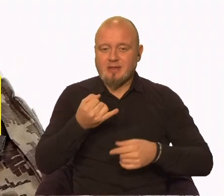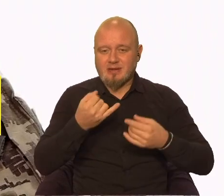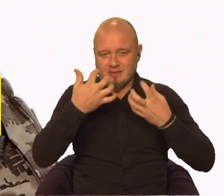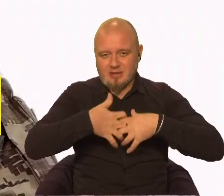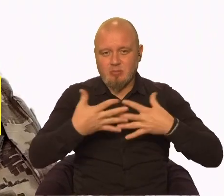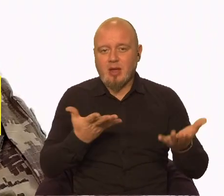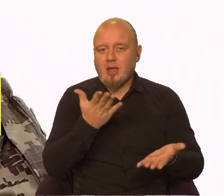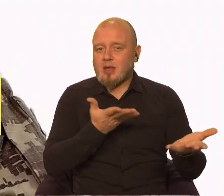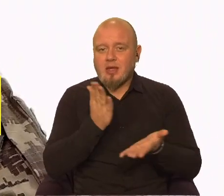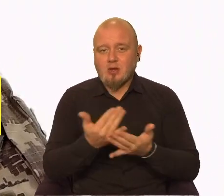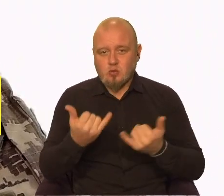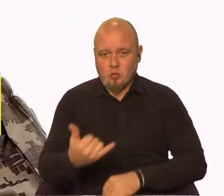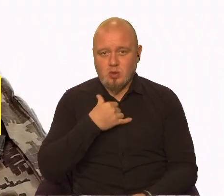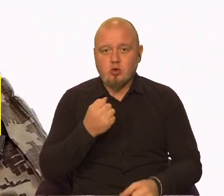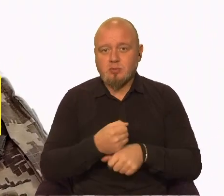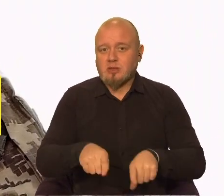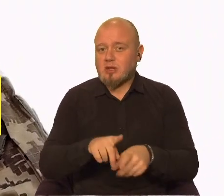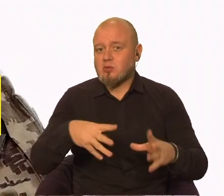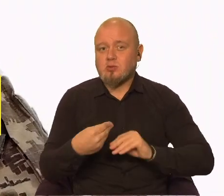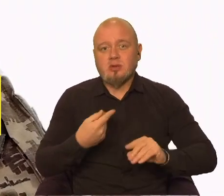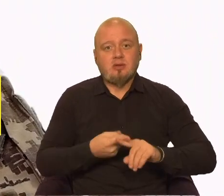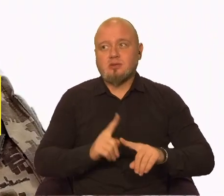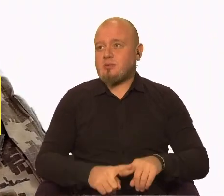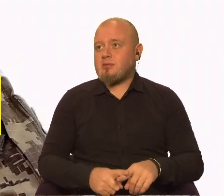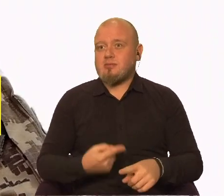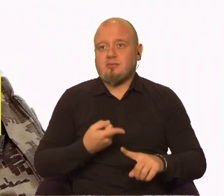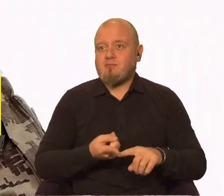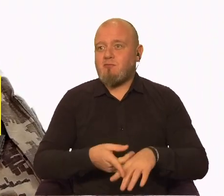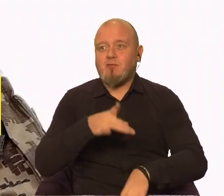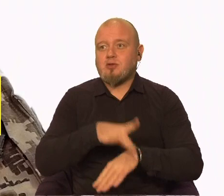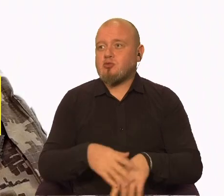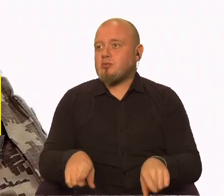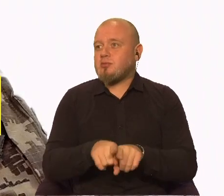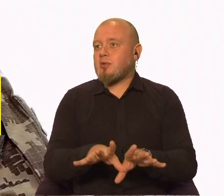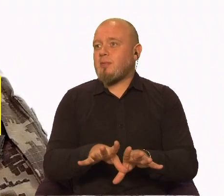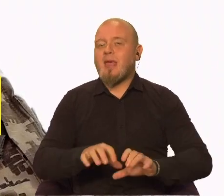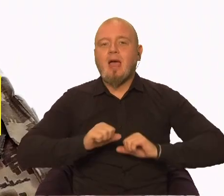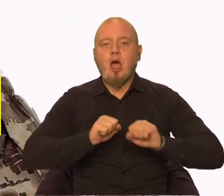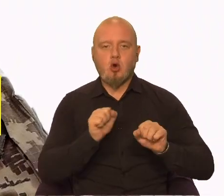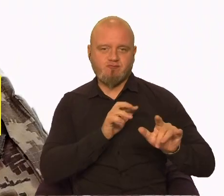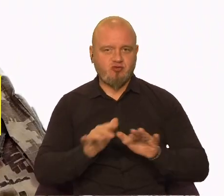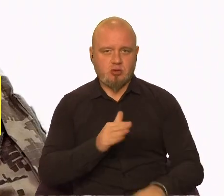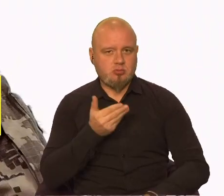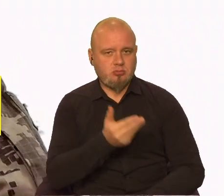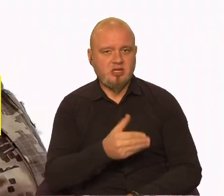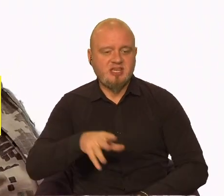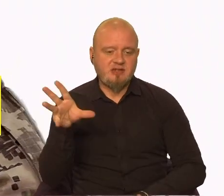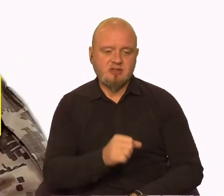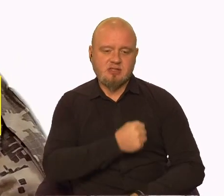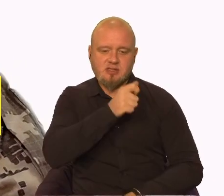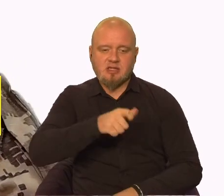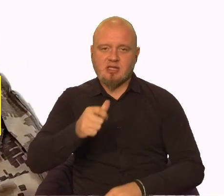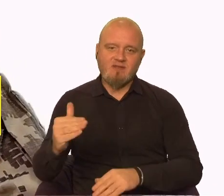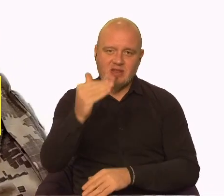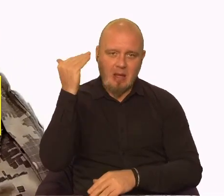нас, робити такі результати – це фактично так, геройські вчинки всіх захисників неба